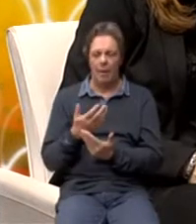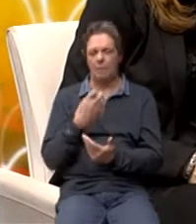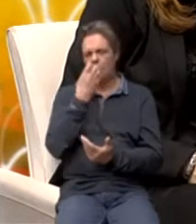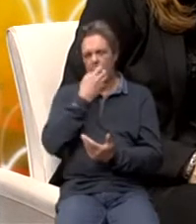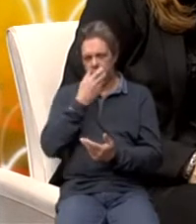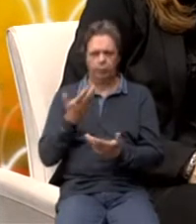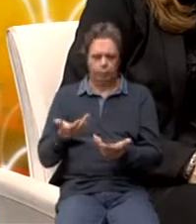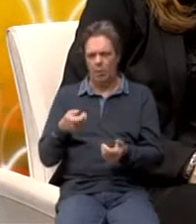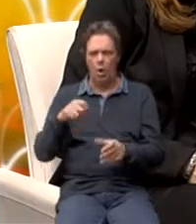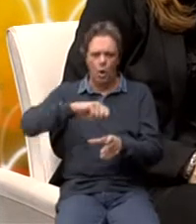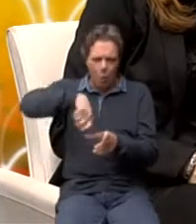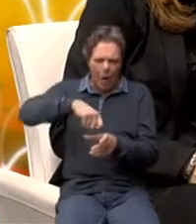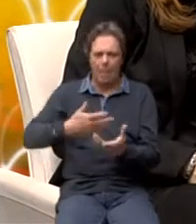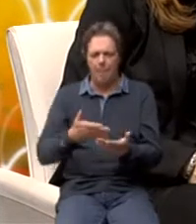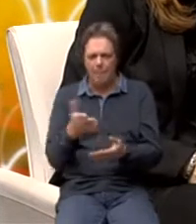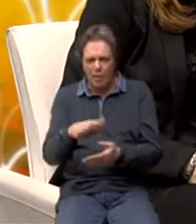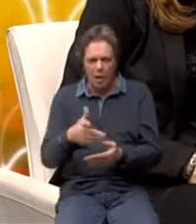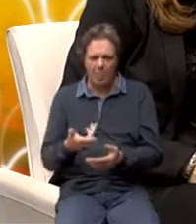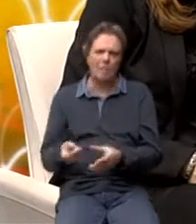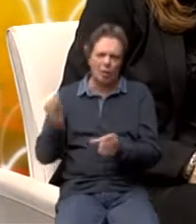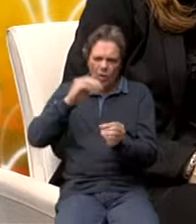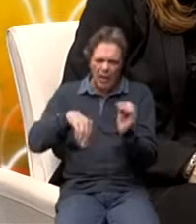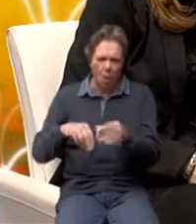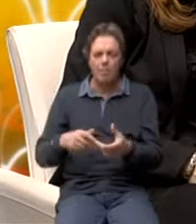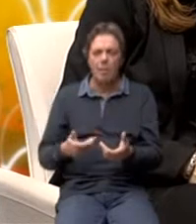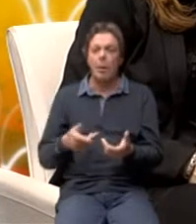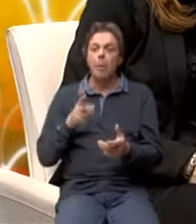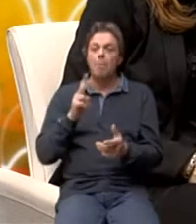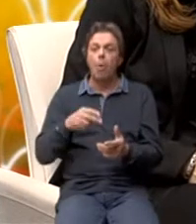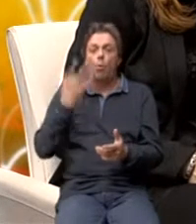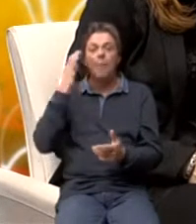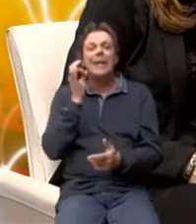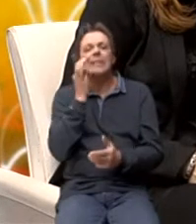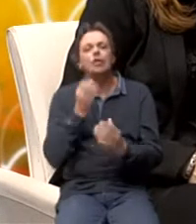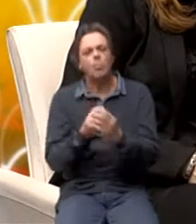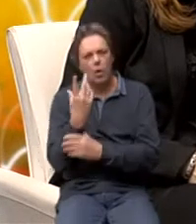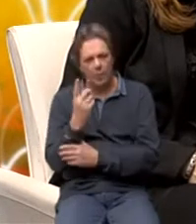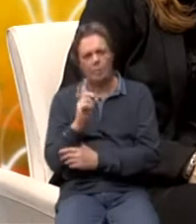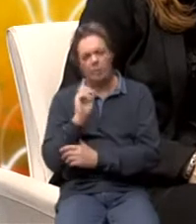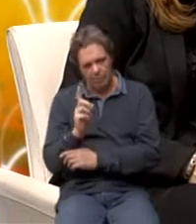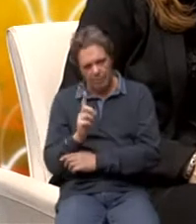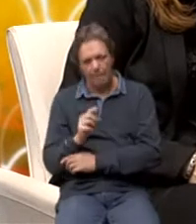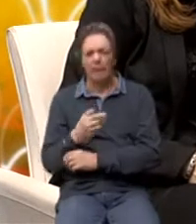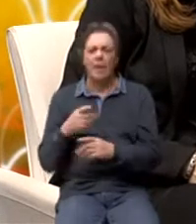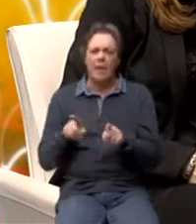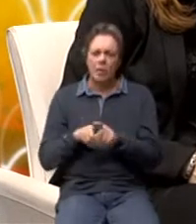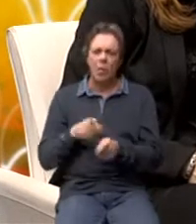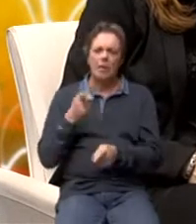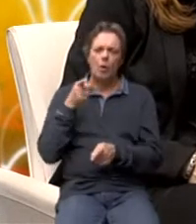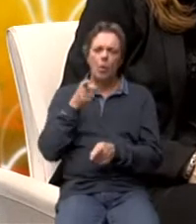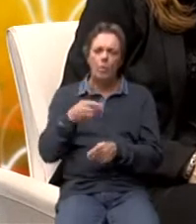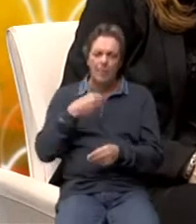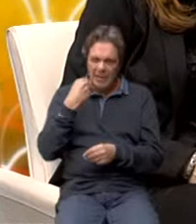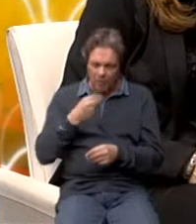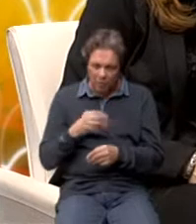obradom i dodatkom sastojaka koji su dozvoljeni u njih mogu biti rizični proizvodi. Također u tim